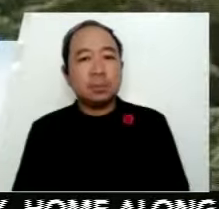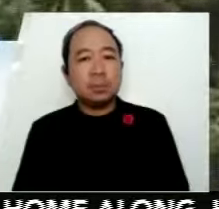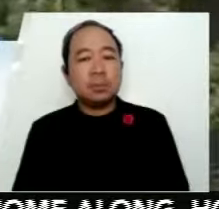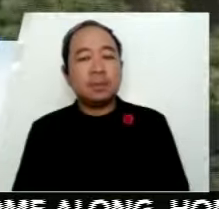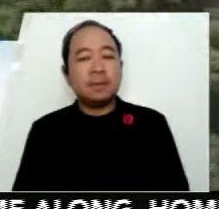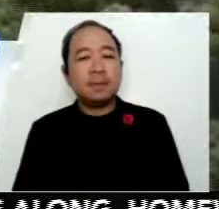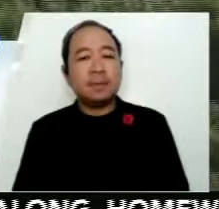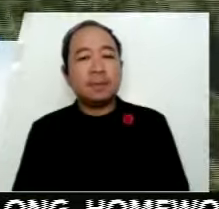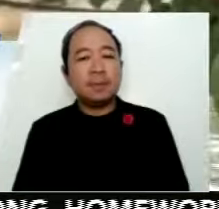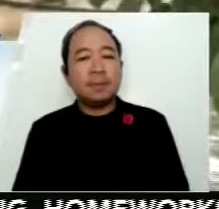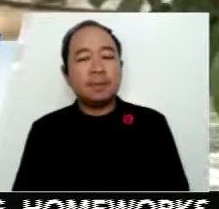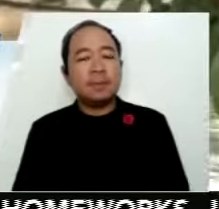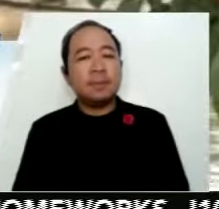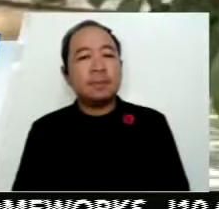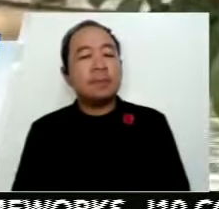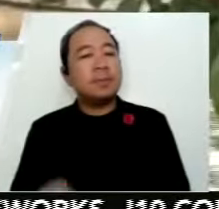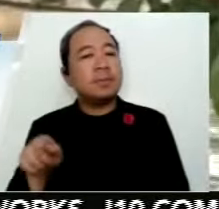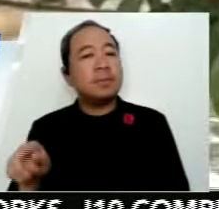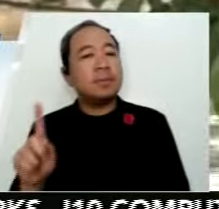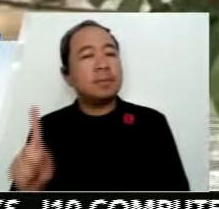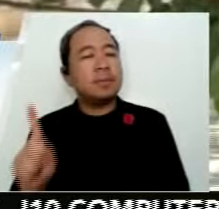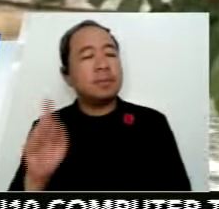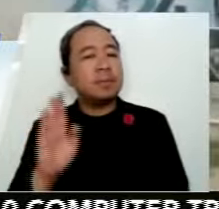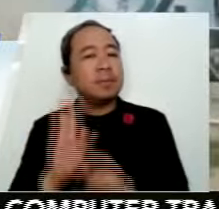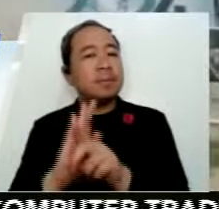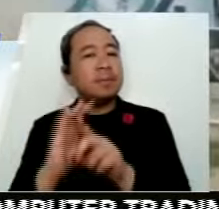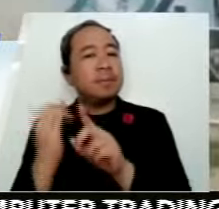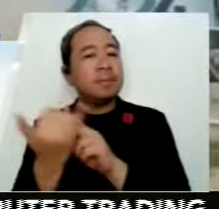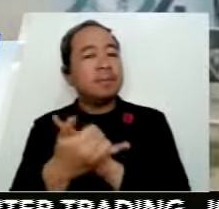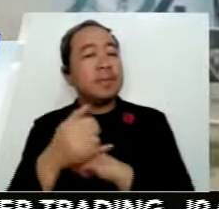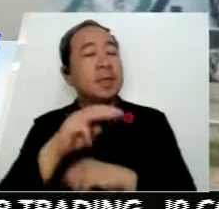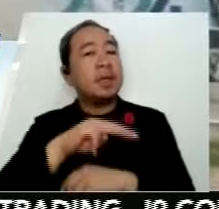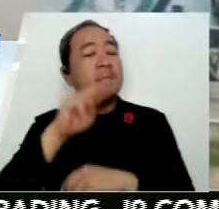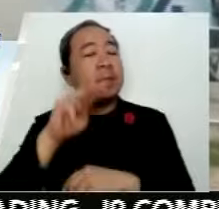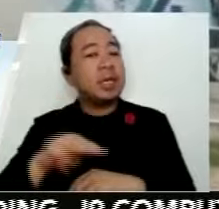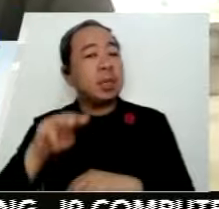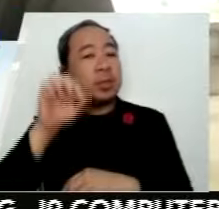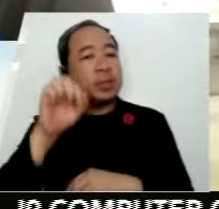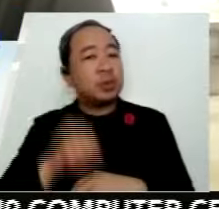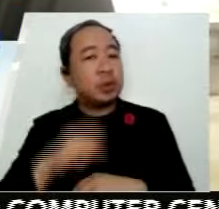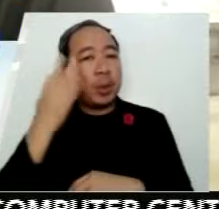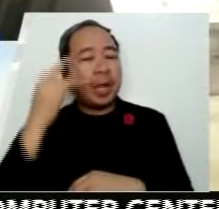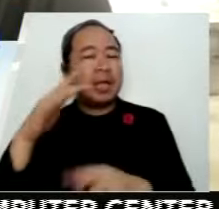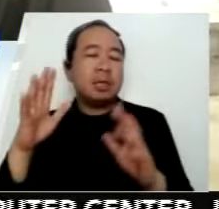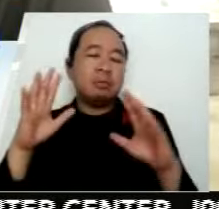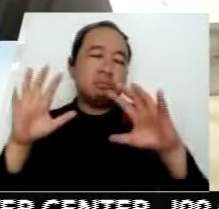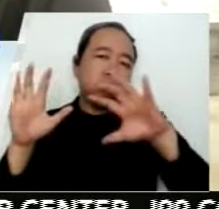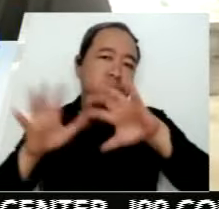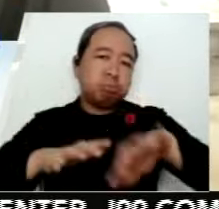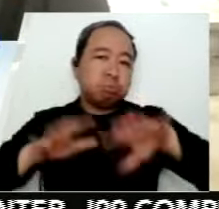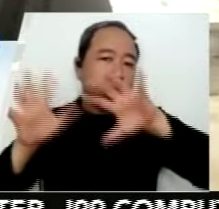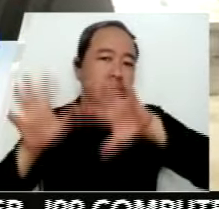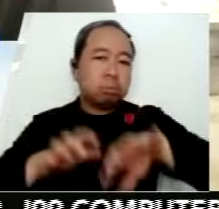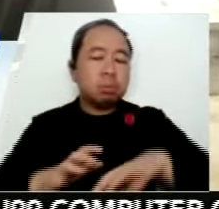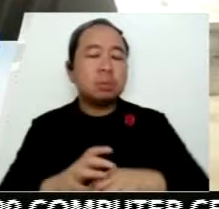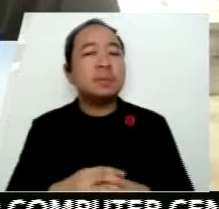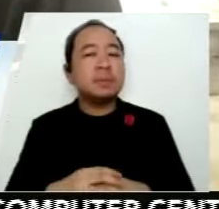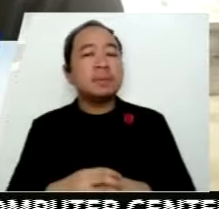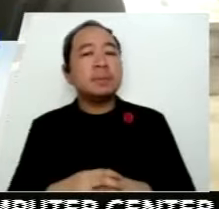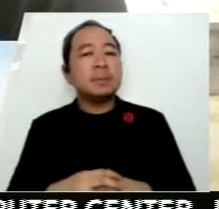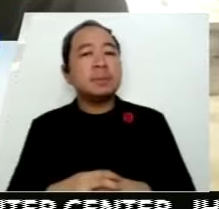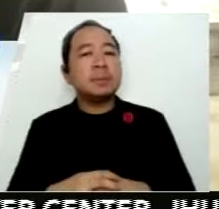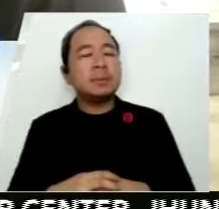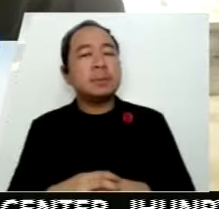Sa barangay Inugog sa Pagalungan, Maguindanao del Sur, dulot ng habagat. Oh, kami po ay nagiging catch basin